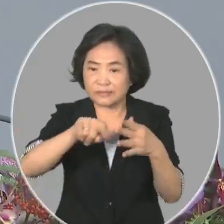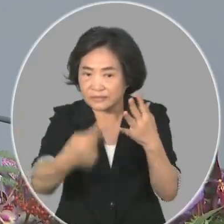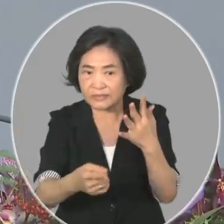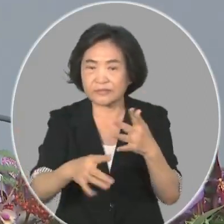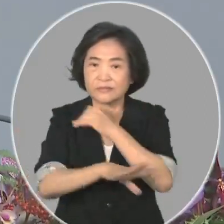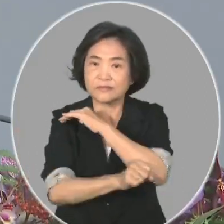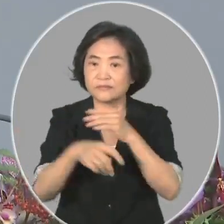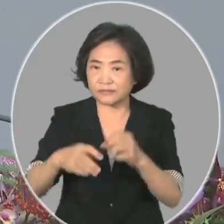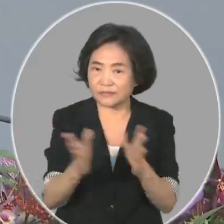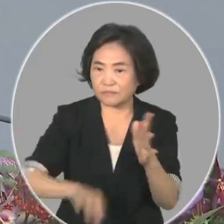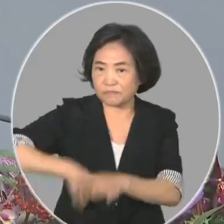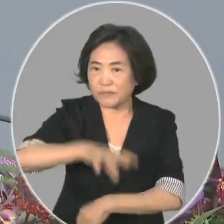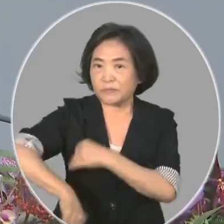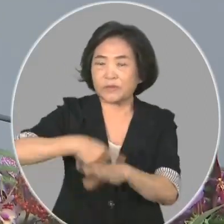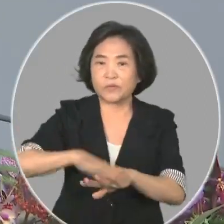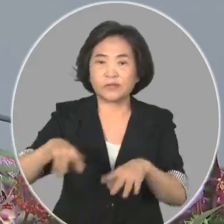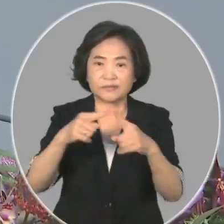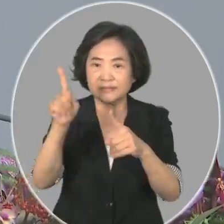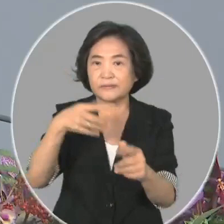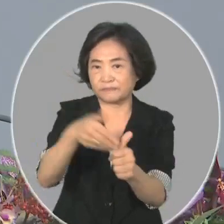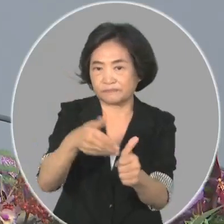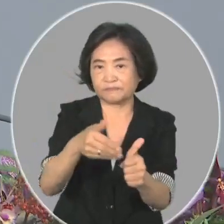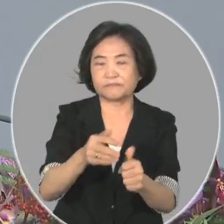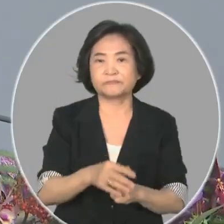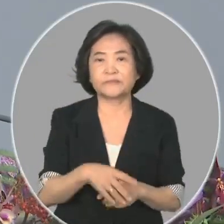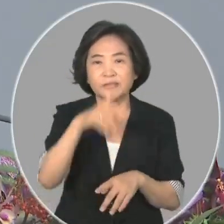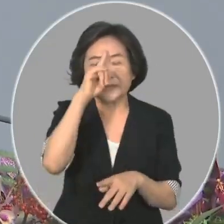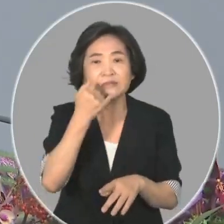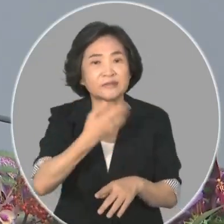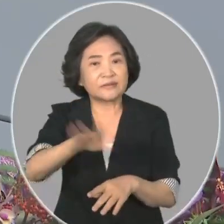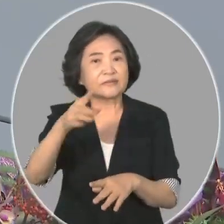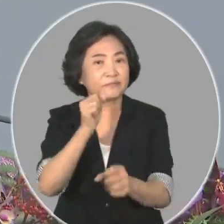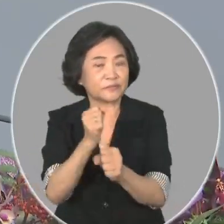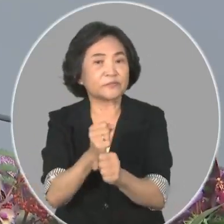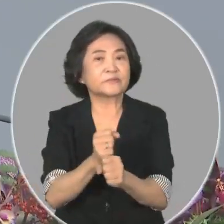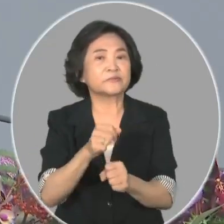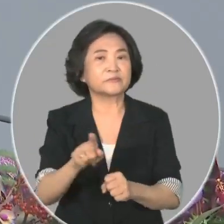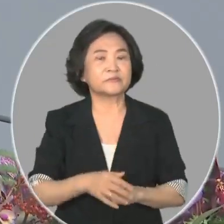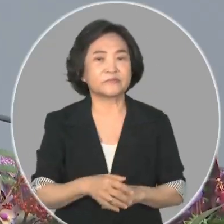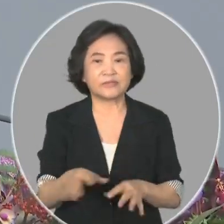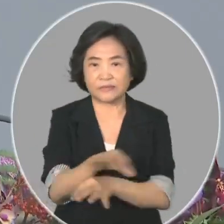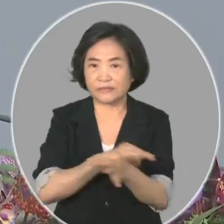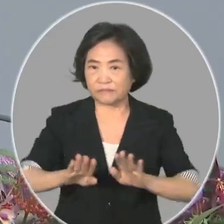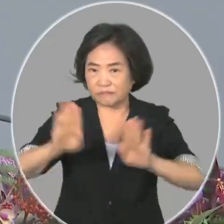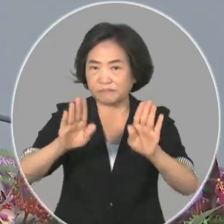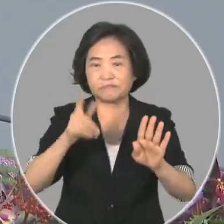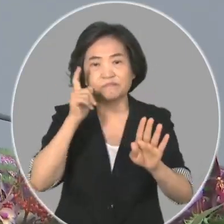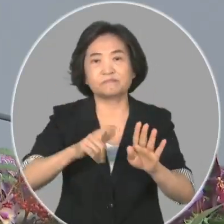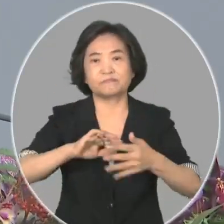基础建设和人力培育，提供更多的就业机会，维持经济成长的动